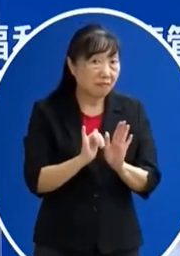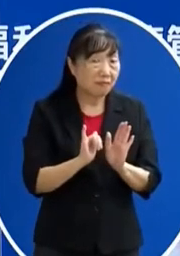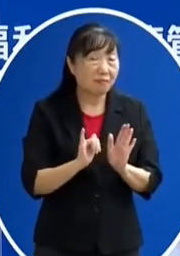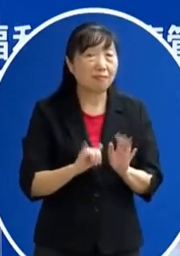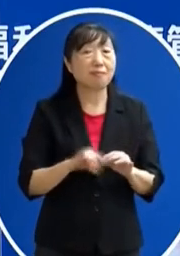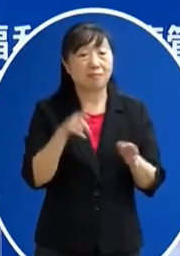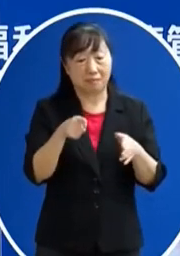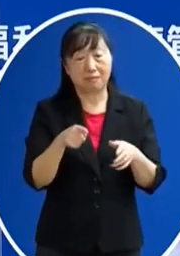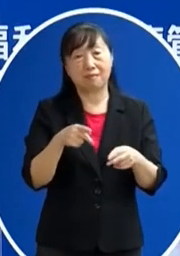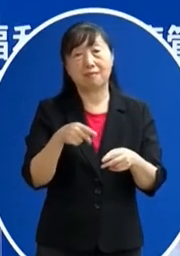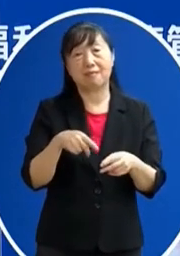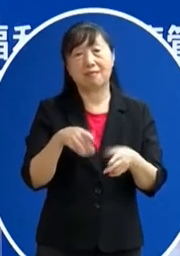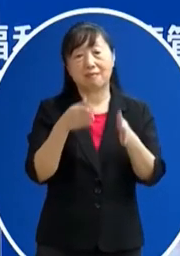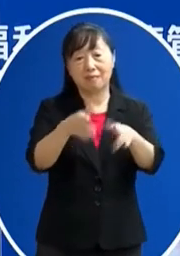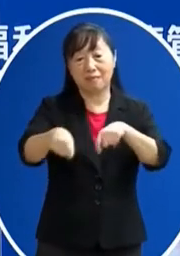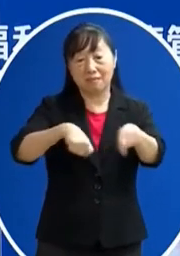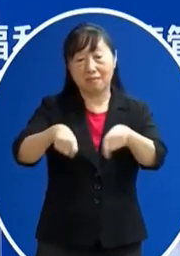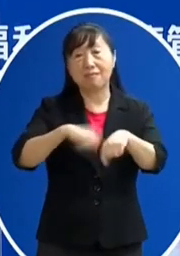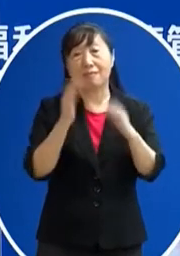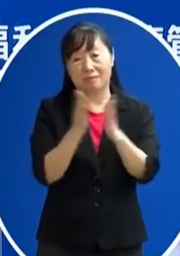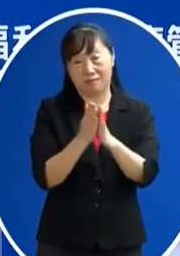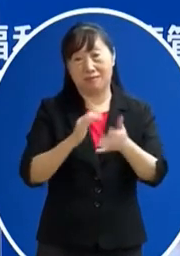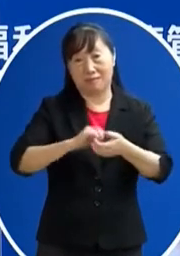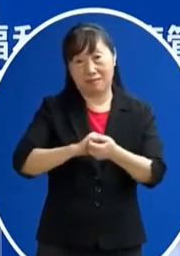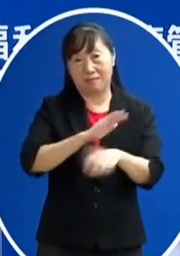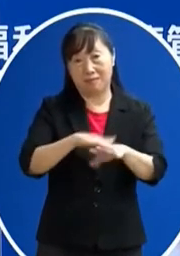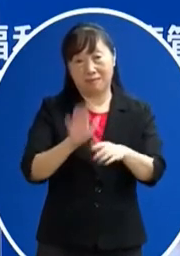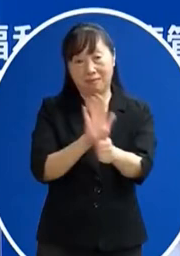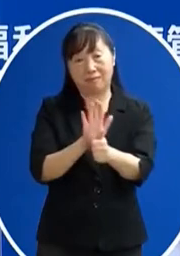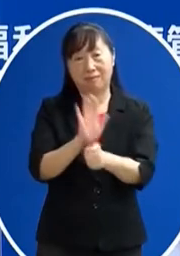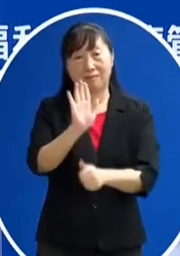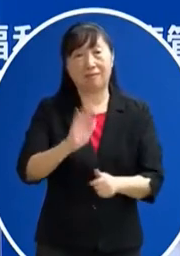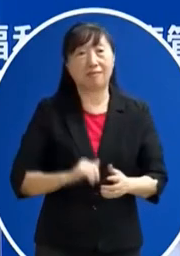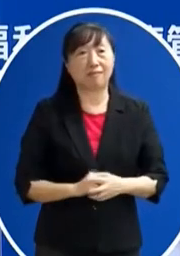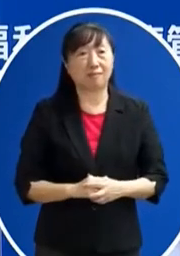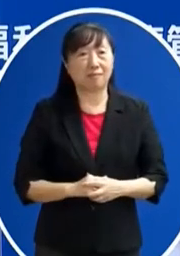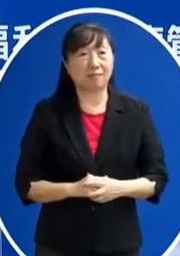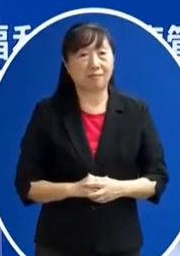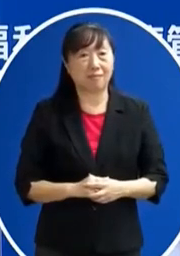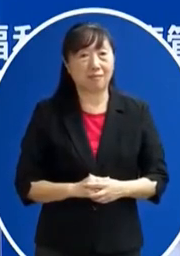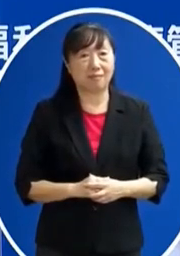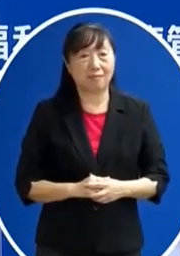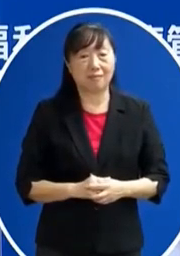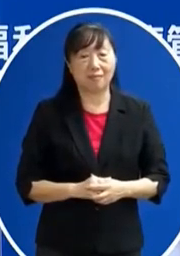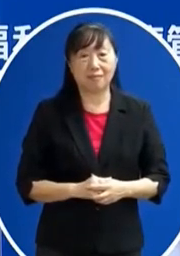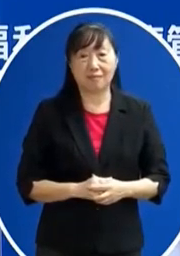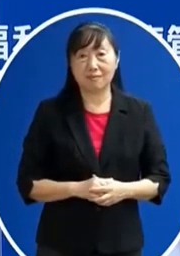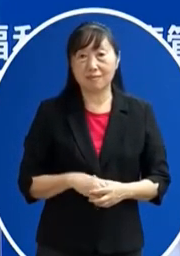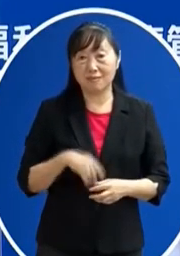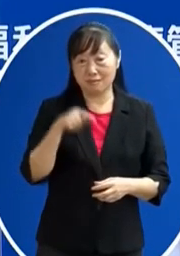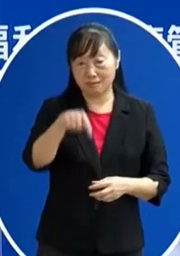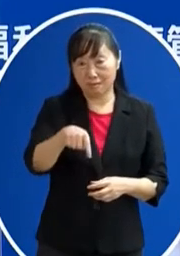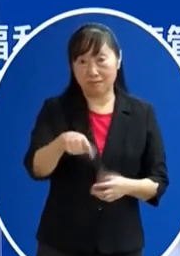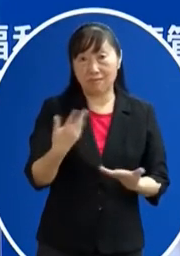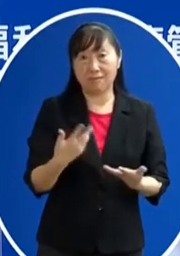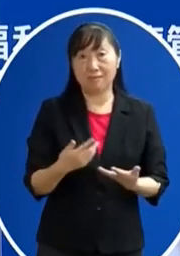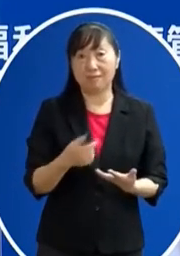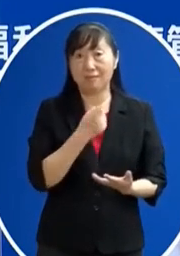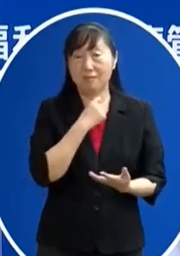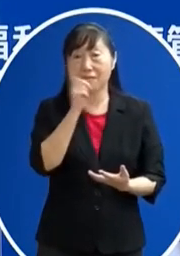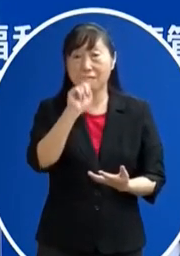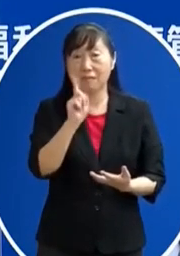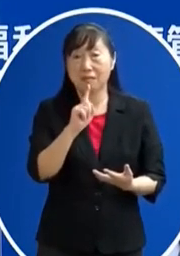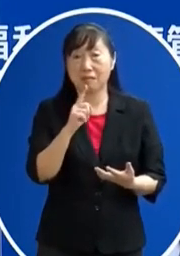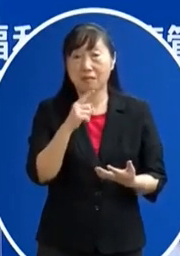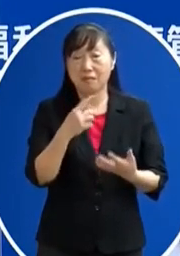在施打疫苗的计划上哈会有很大的一个帮助。那不过哈整体来讲哈，这个怎么样把